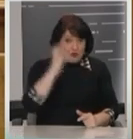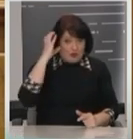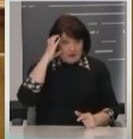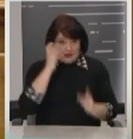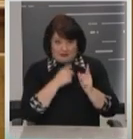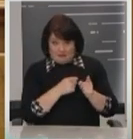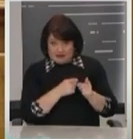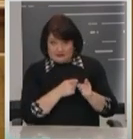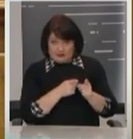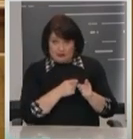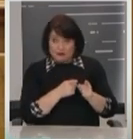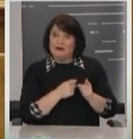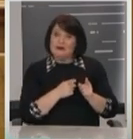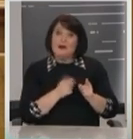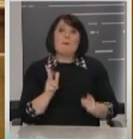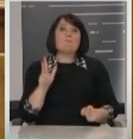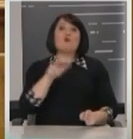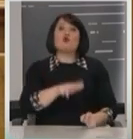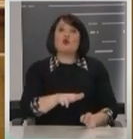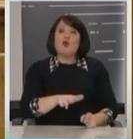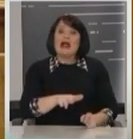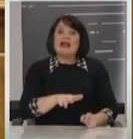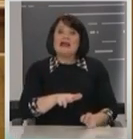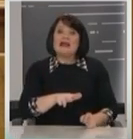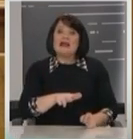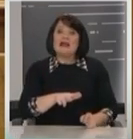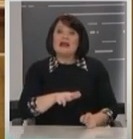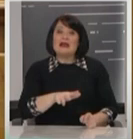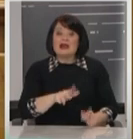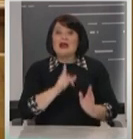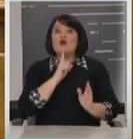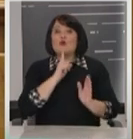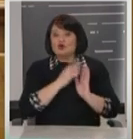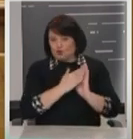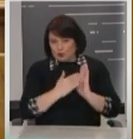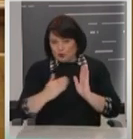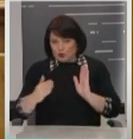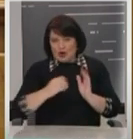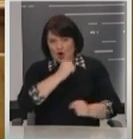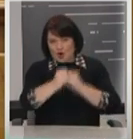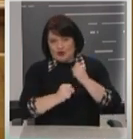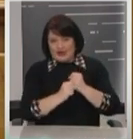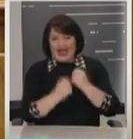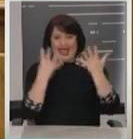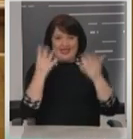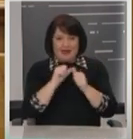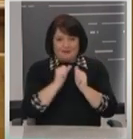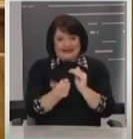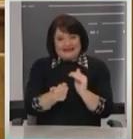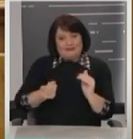Μητσοτάκη, ότι η Πορτογαλία σε αντίστοιχο χρόνο με εμάς σήμερα, δηλαδή 9 μήνες